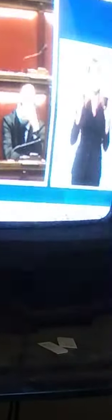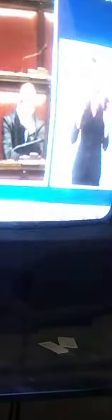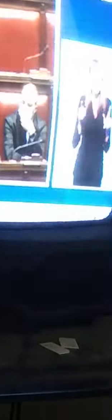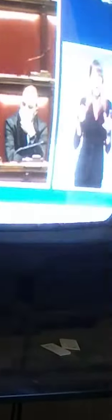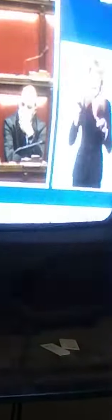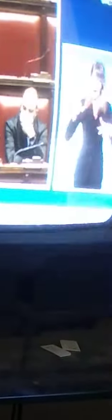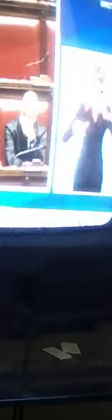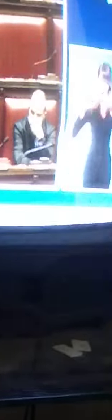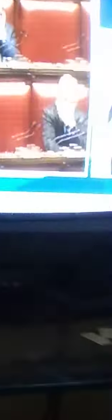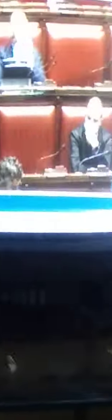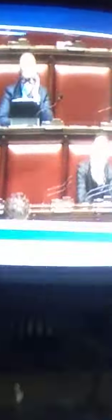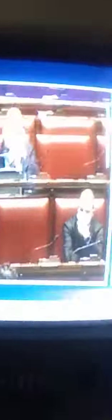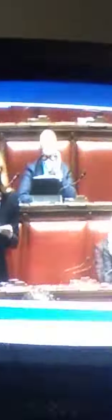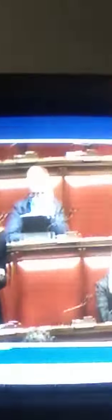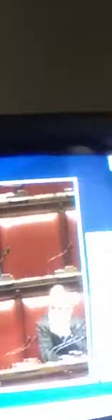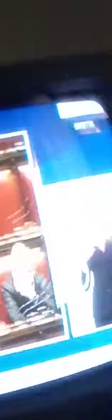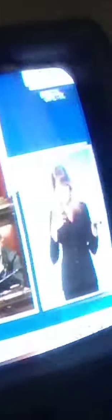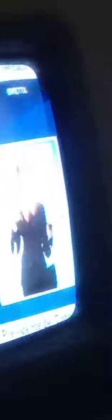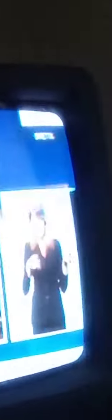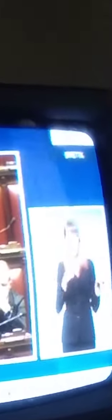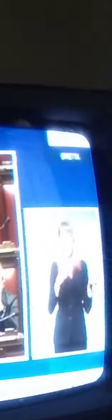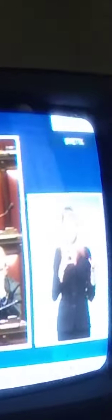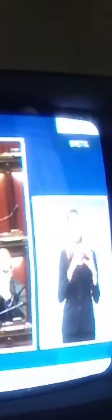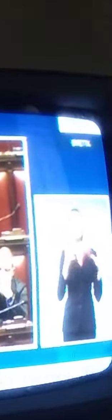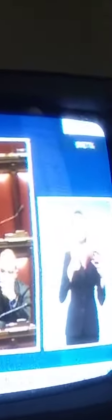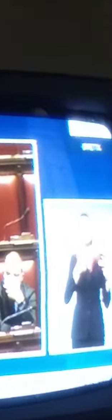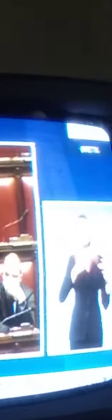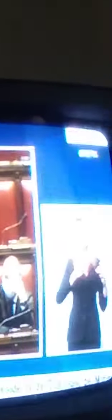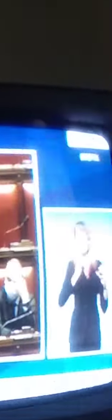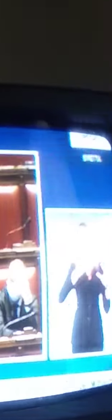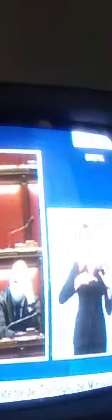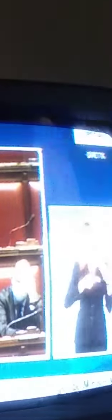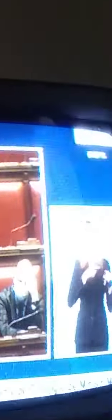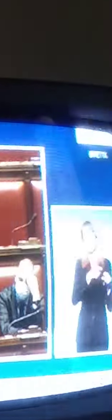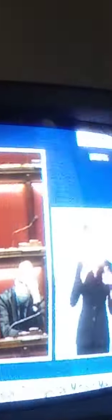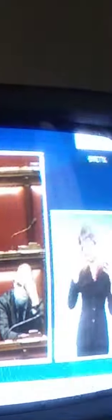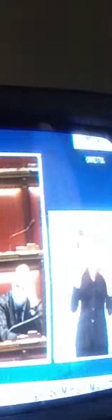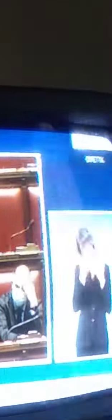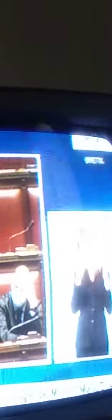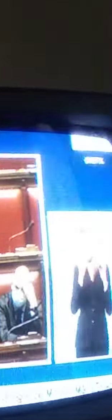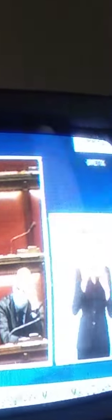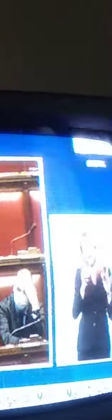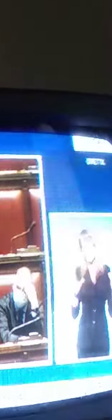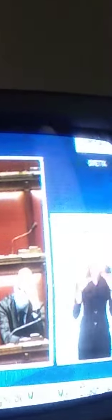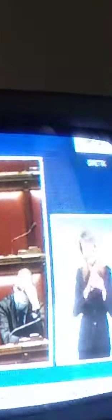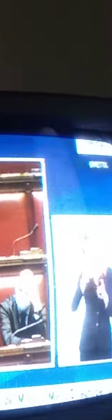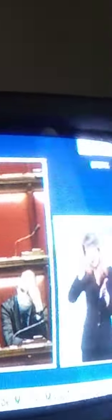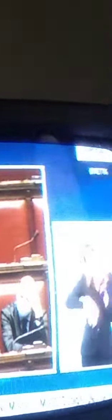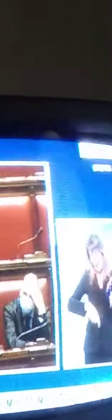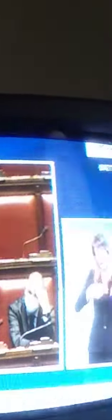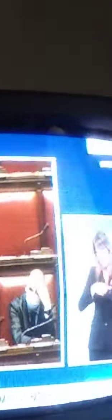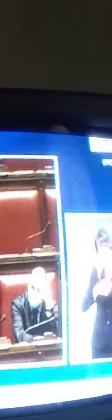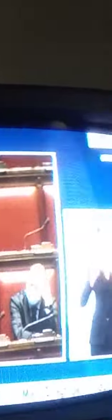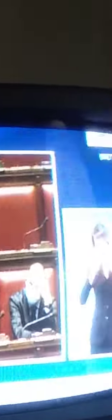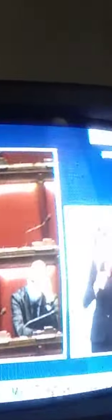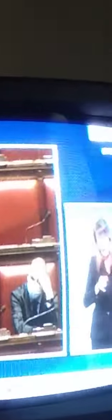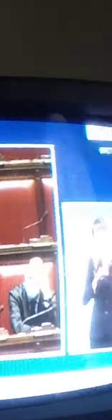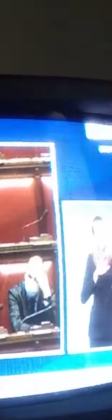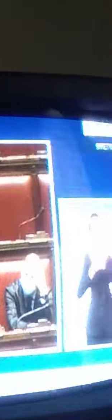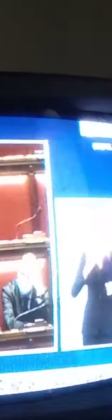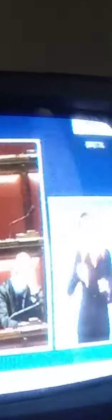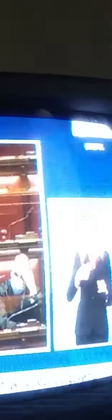tutte frasi fatte che non hanno nessuna aderenza alla realtà dei fatti, che è la svolta autoritaria e il nuovo fascismo,